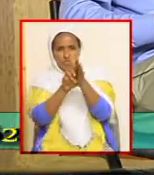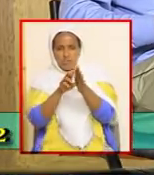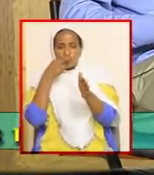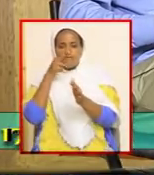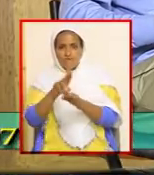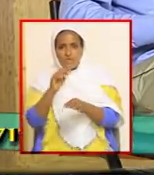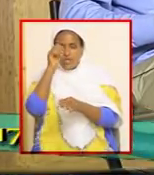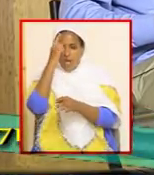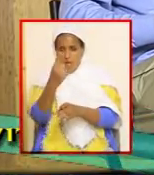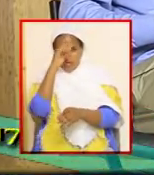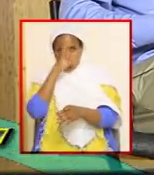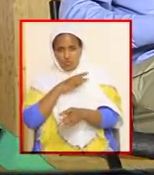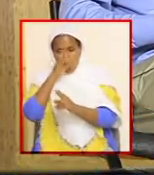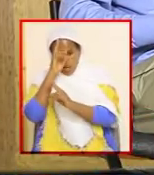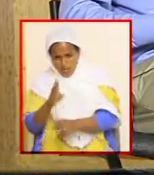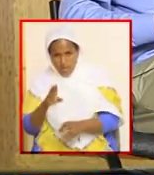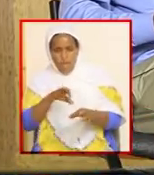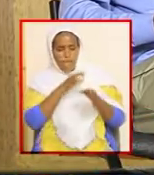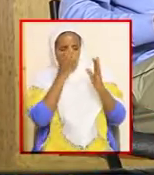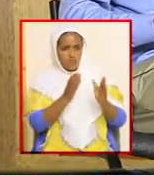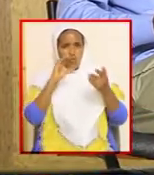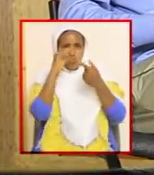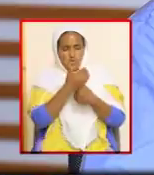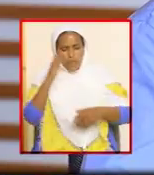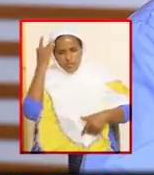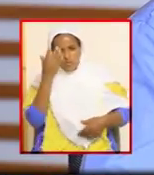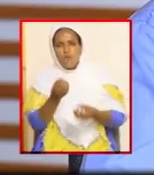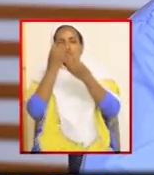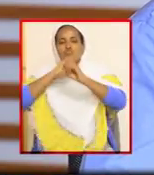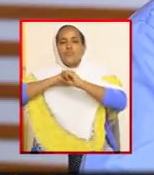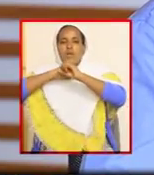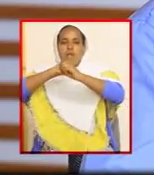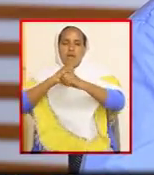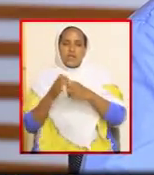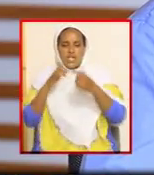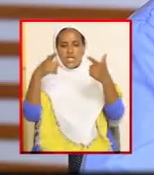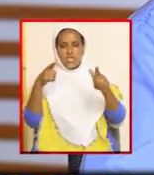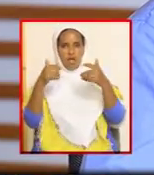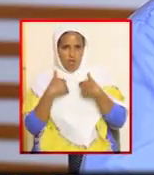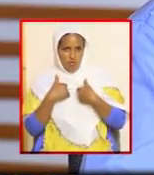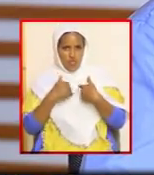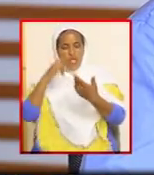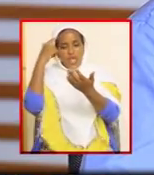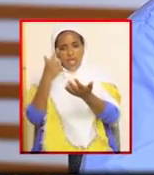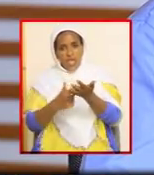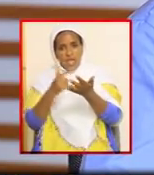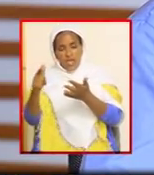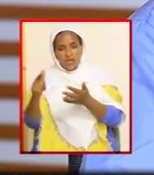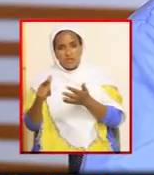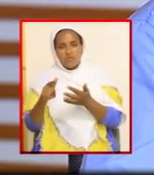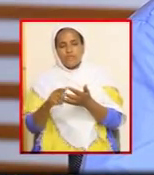ትዛዛዝ አንድ ሰው ከከበረ መንፈሳዊ የሚሆን ከበሽታም ራሱን ብዙ የመከላከል እድል አለውና